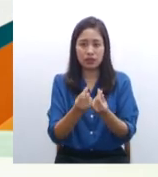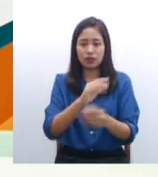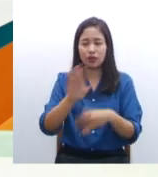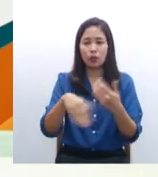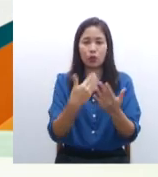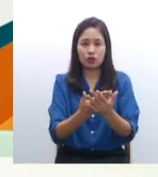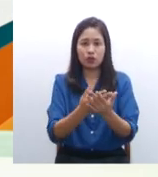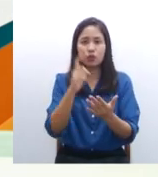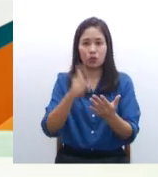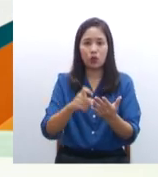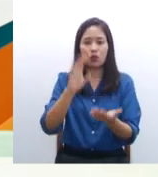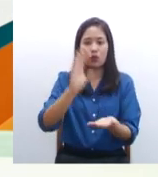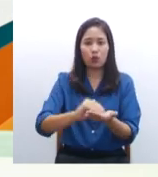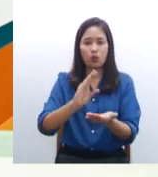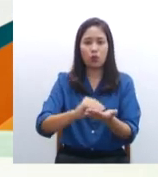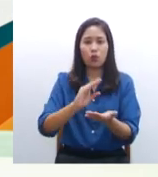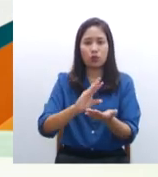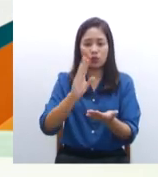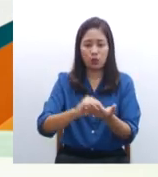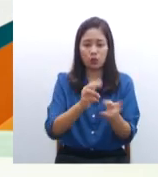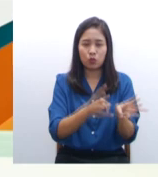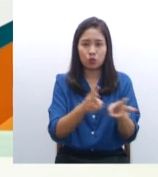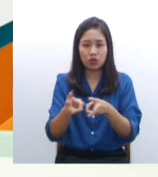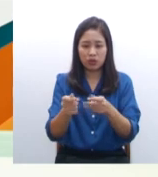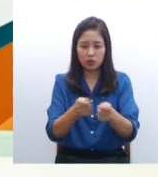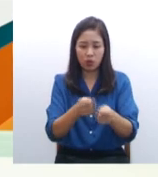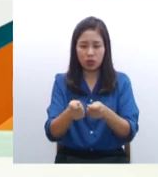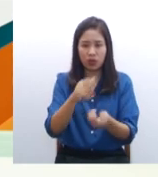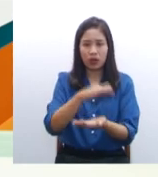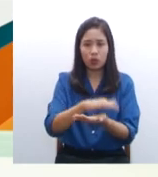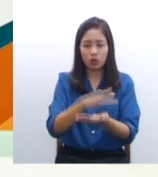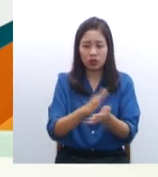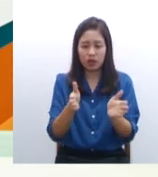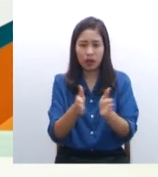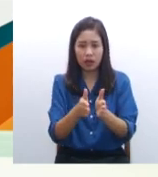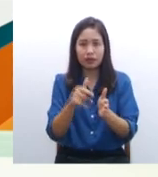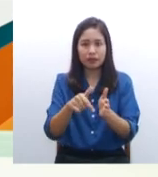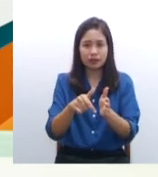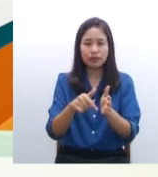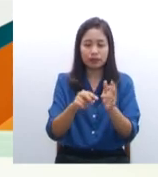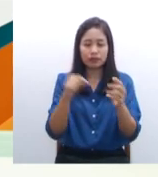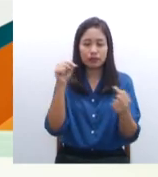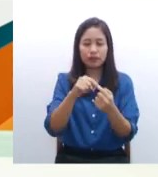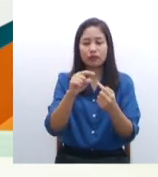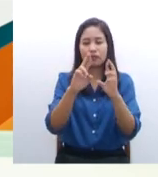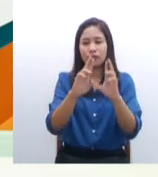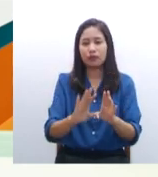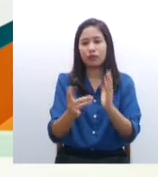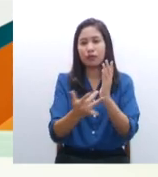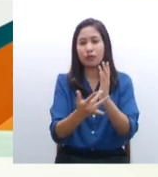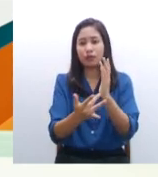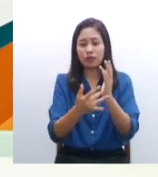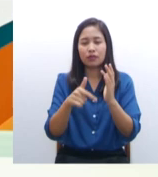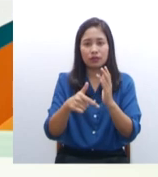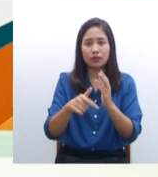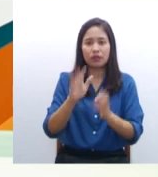ที่ครับจะต้องกรอกข้อมูลวิธีการบริหารโรงเรียนขนาดเล็กทุกโรงเรียนในระบบสารสนเทศของสำนักงานคณะกรรมการ